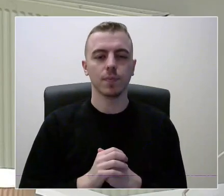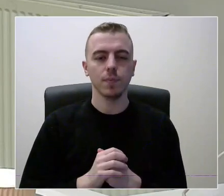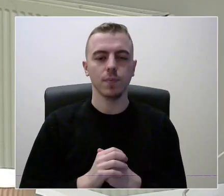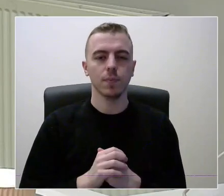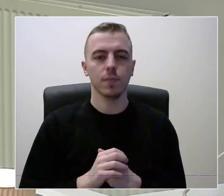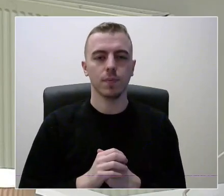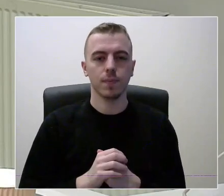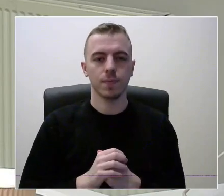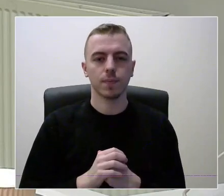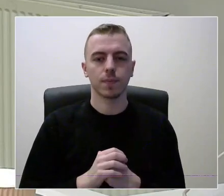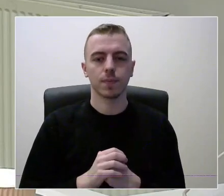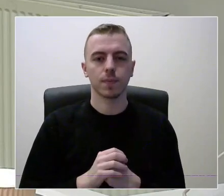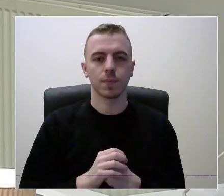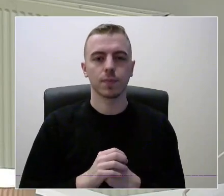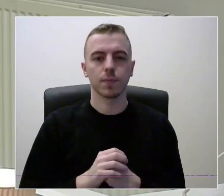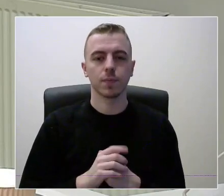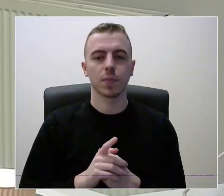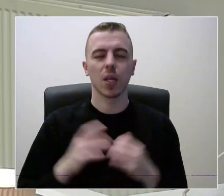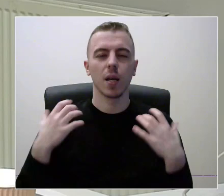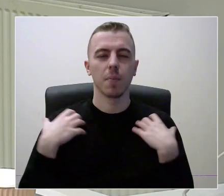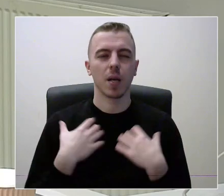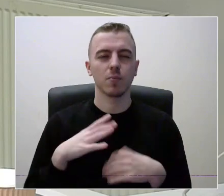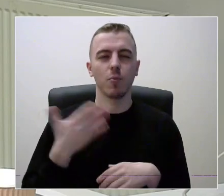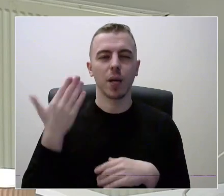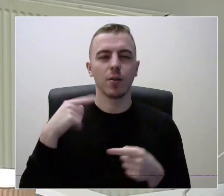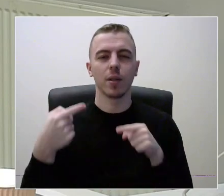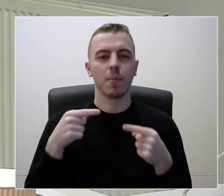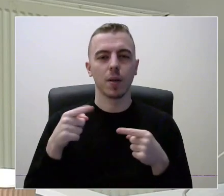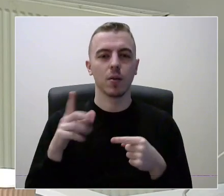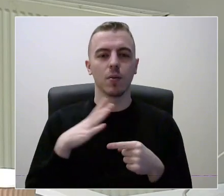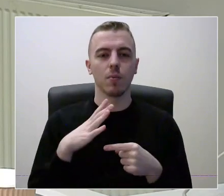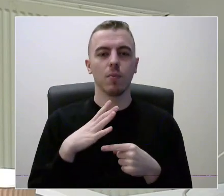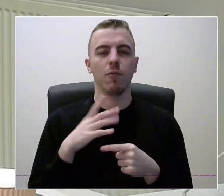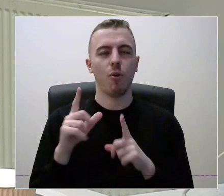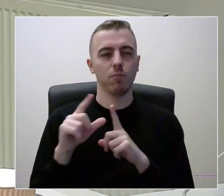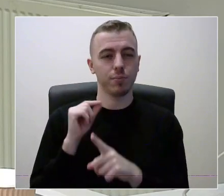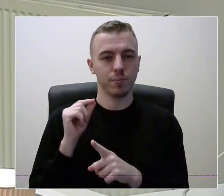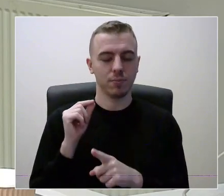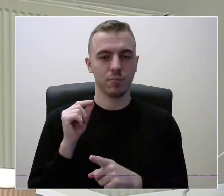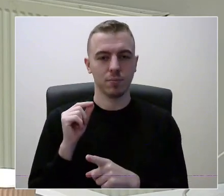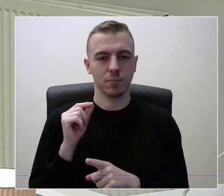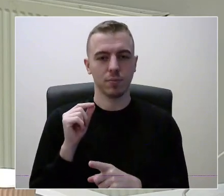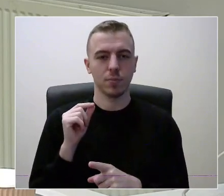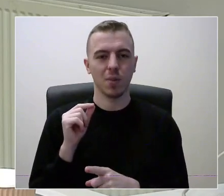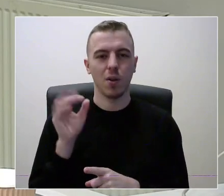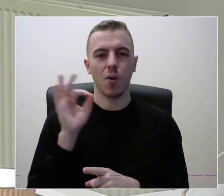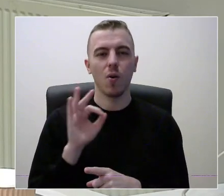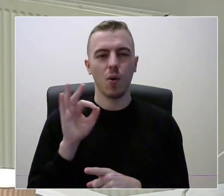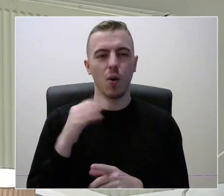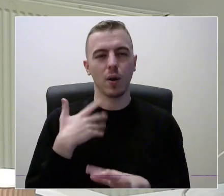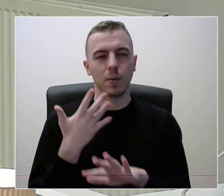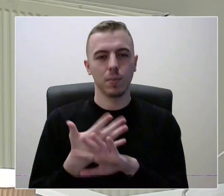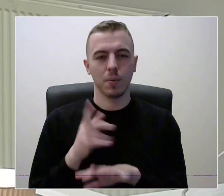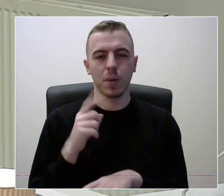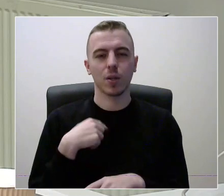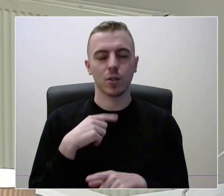Aš, kadangi meras po prieitų debatų mane šiek tiek sukritikavo dėl galimų netikslumų, bet aš patikinau,